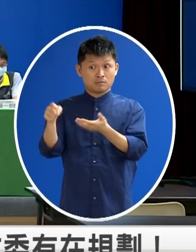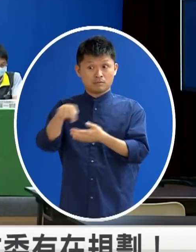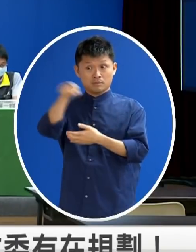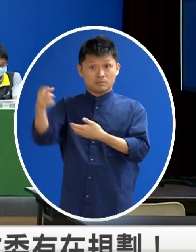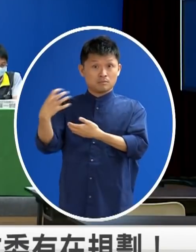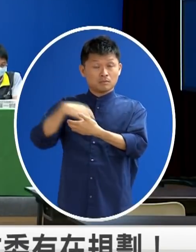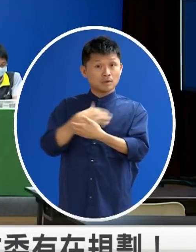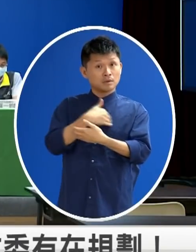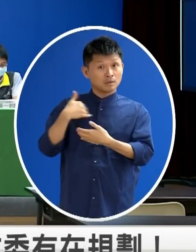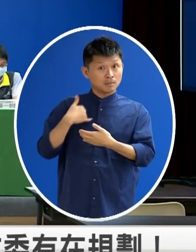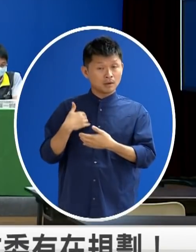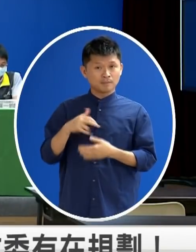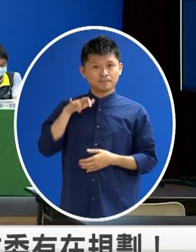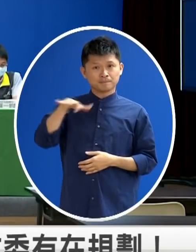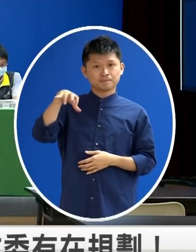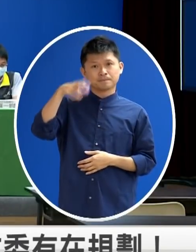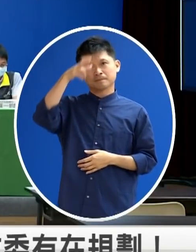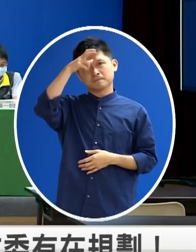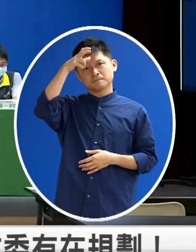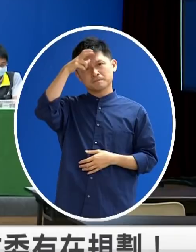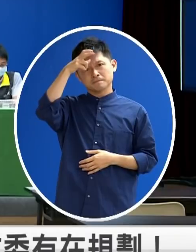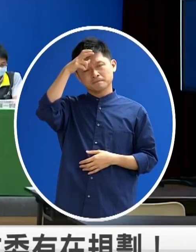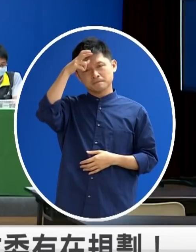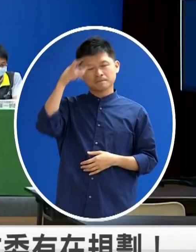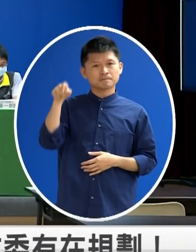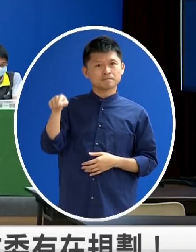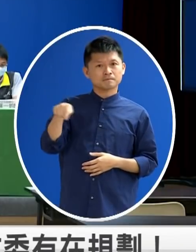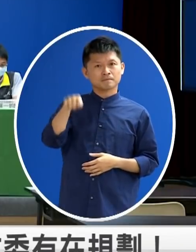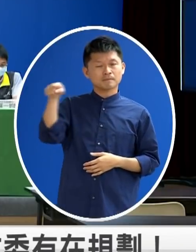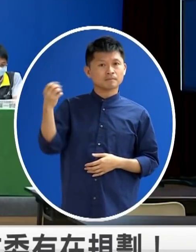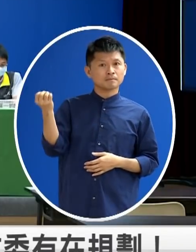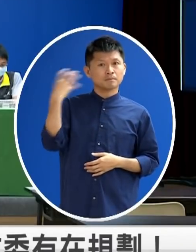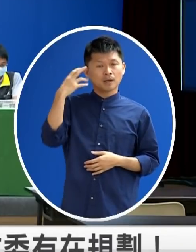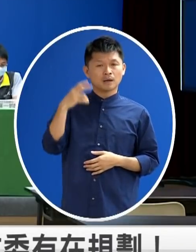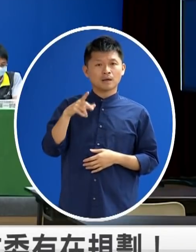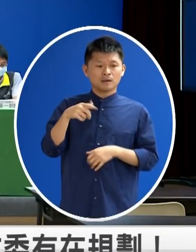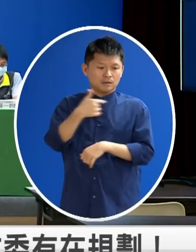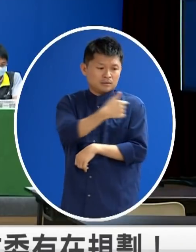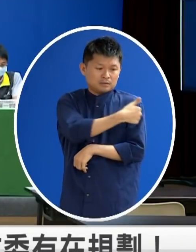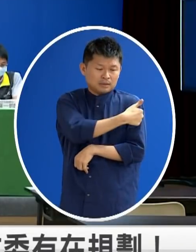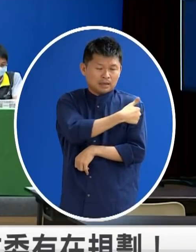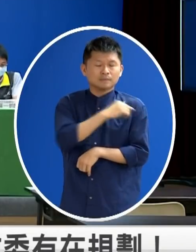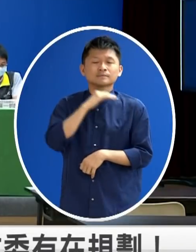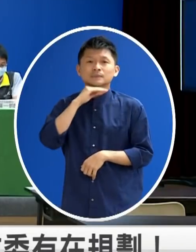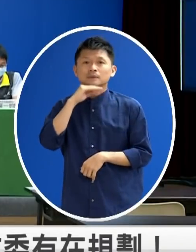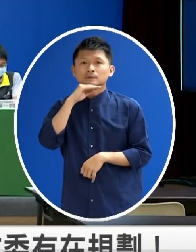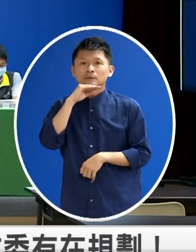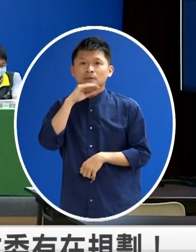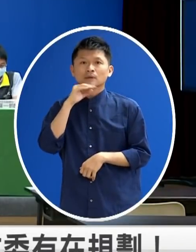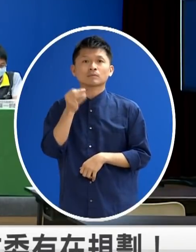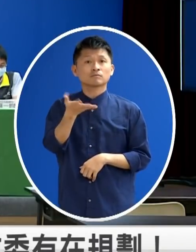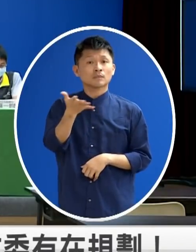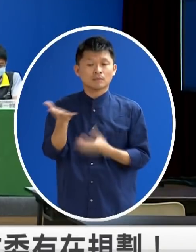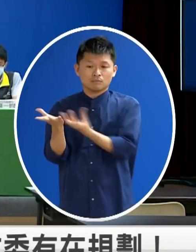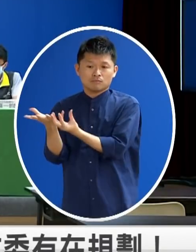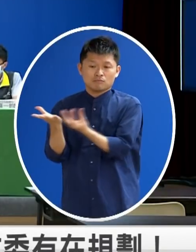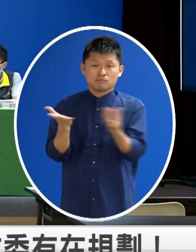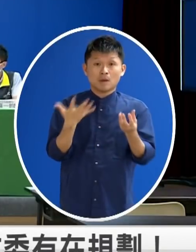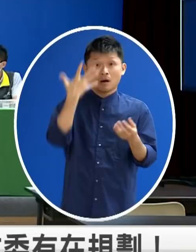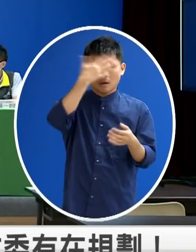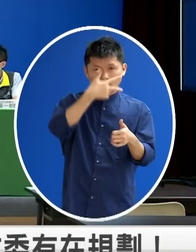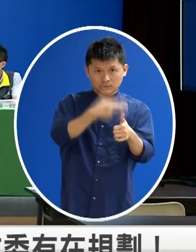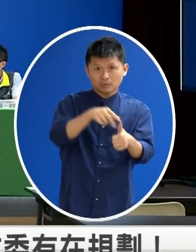的疫苗的航警人员是有接到消息说要暂缓施打，原因是要把疫苗先留给长者，想要了解一下有没有这个问题，谢